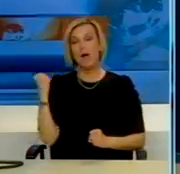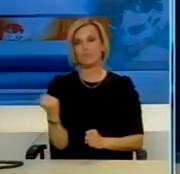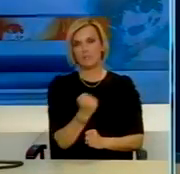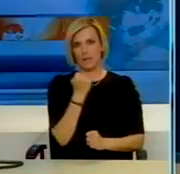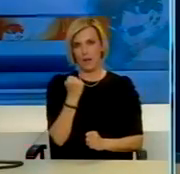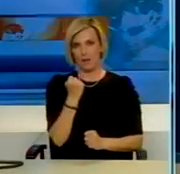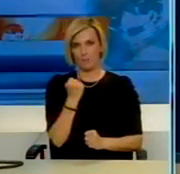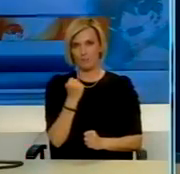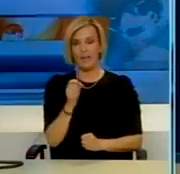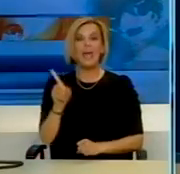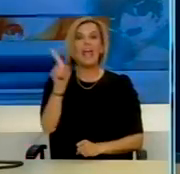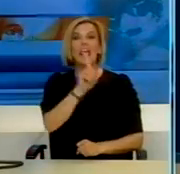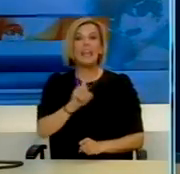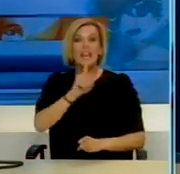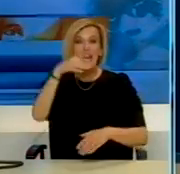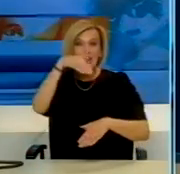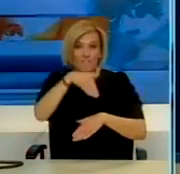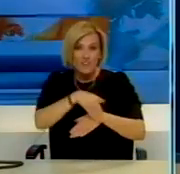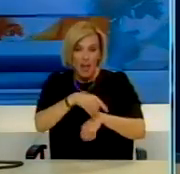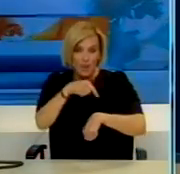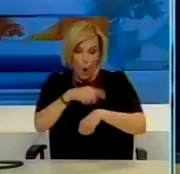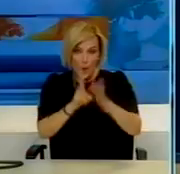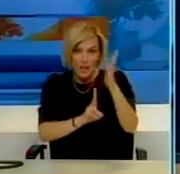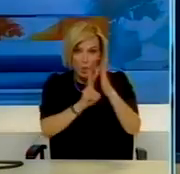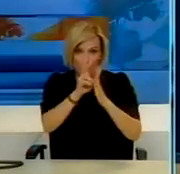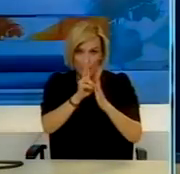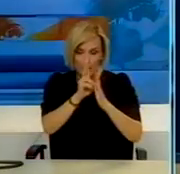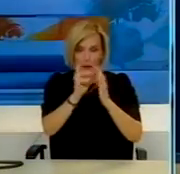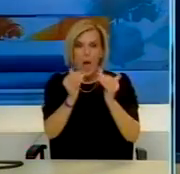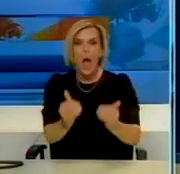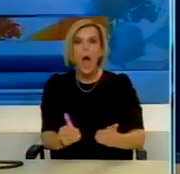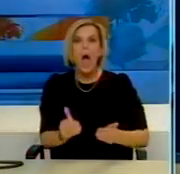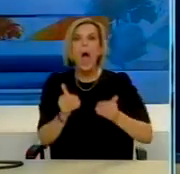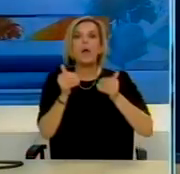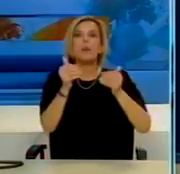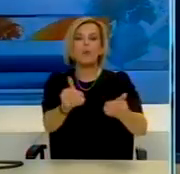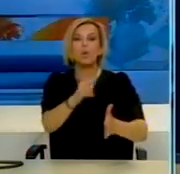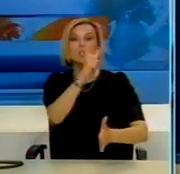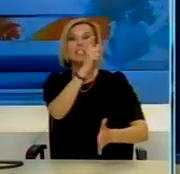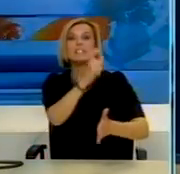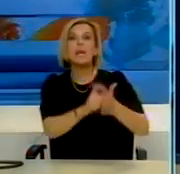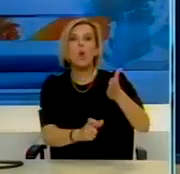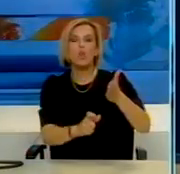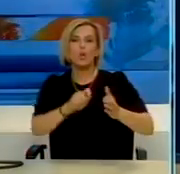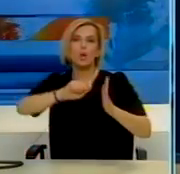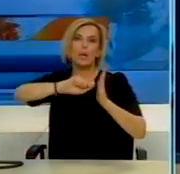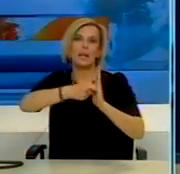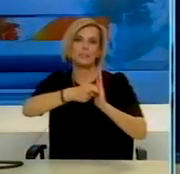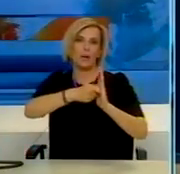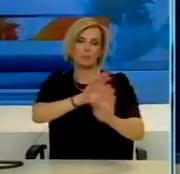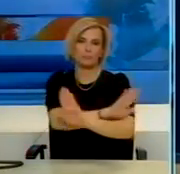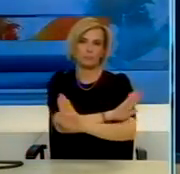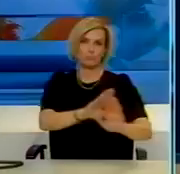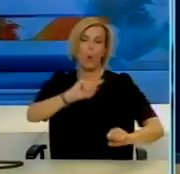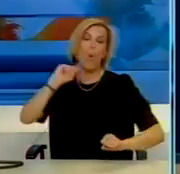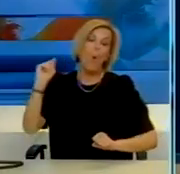Από τα μεσάνυχτα της Κυριακής προς Δευτέρα 23 Τρίτου αναστέλει τη λειτουργία των ξενοδοχείων 12 λειτουργίας ως το τέλος Απριλίου, με